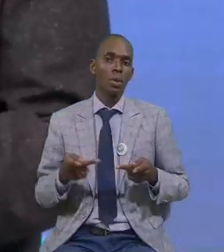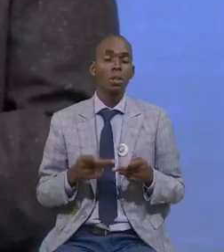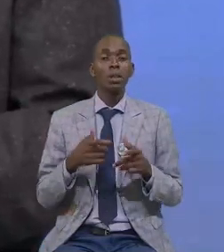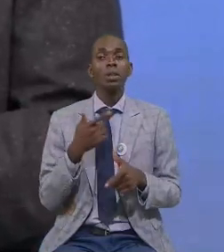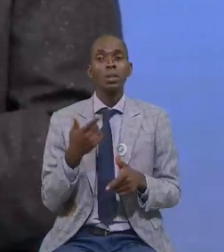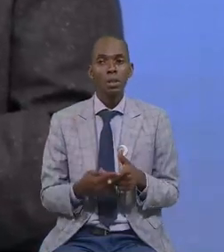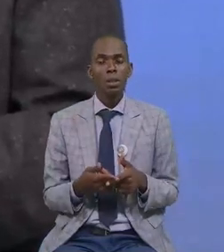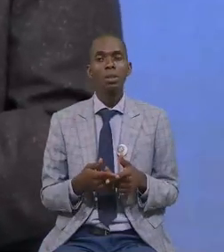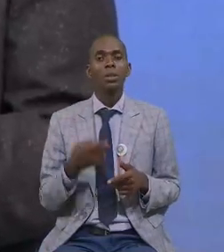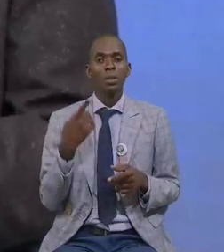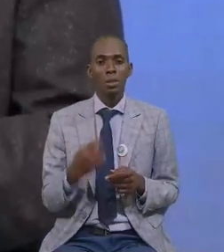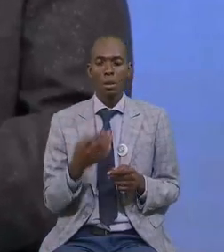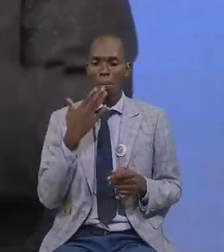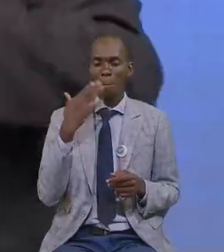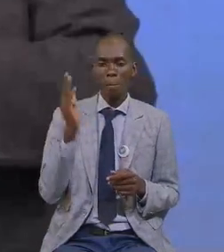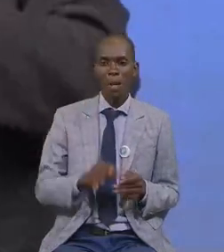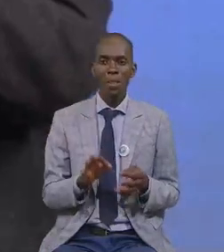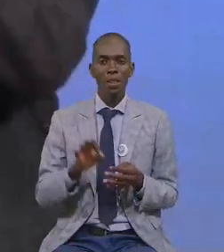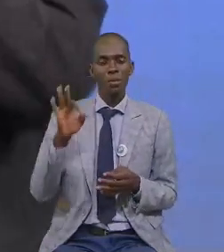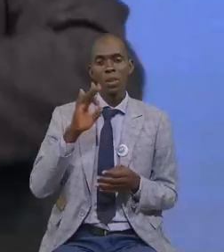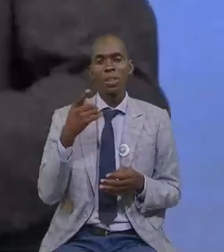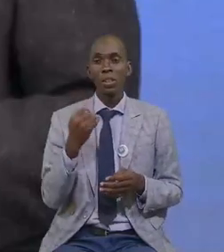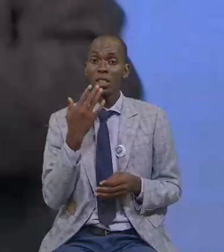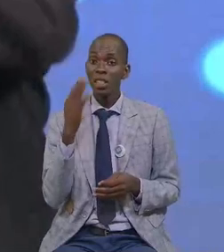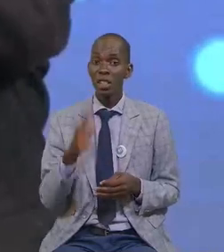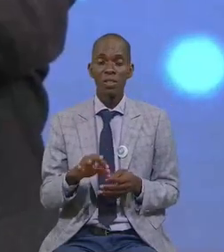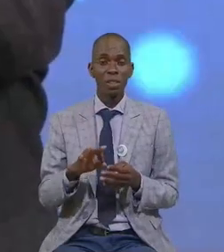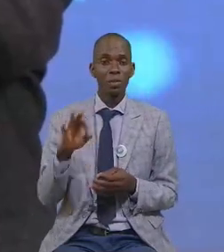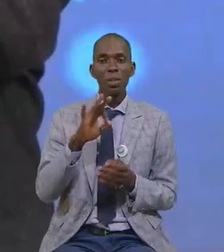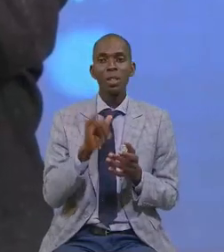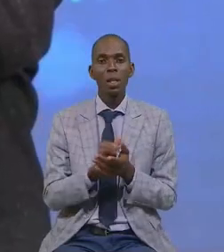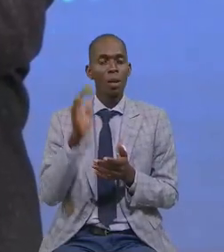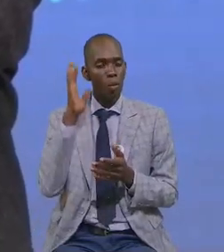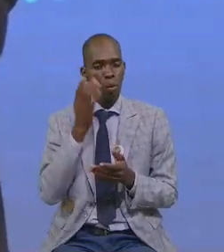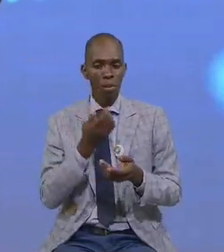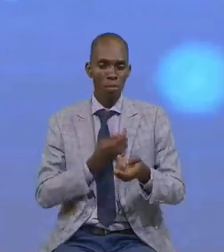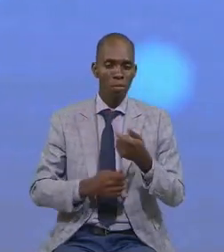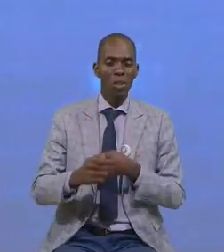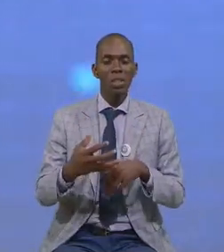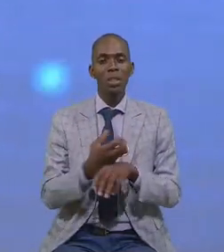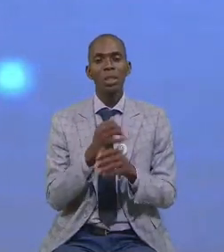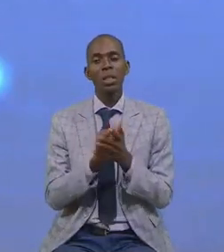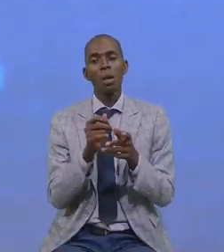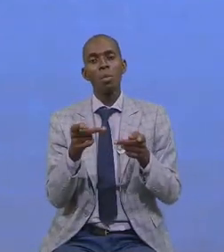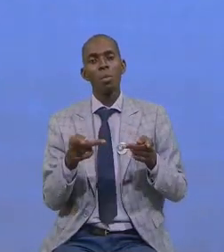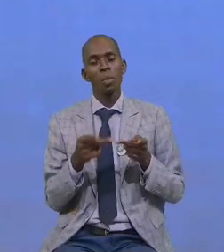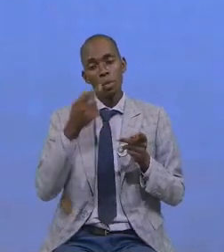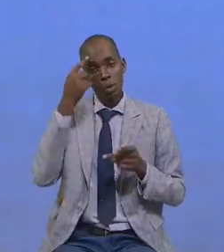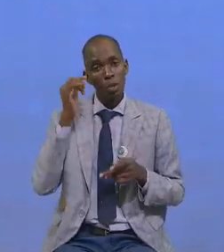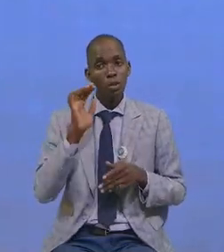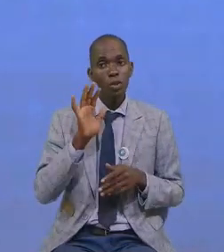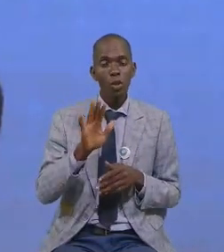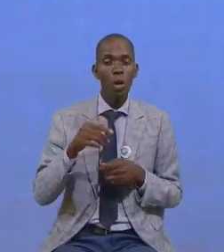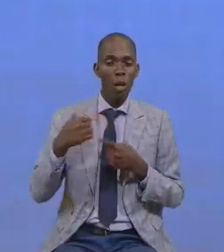donc l'esprit dérangeant, l'esprit mauvais qui va s'occuper du lieu là, parce que ton